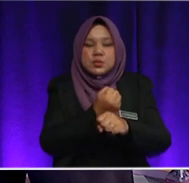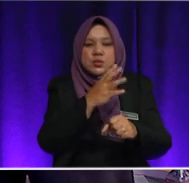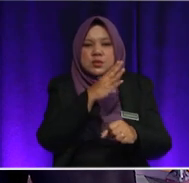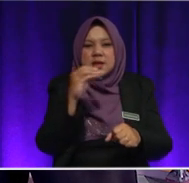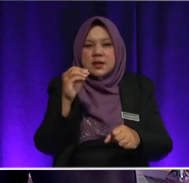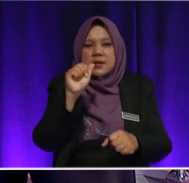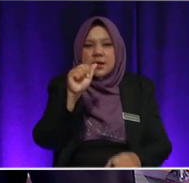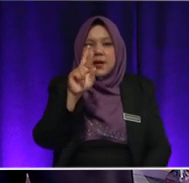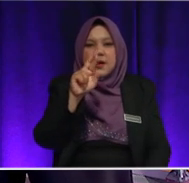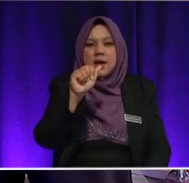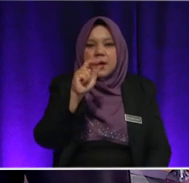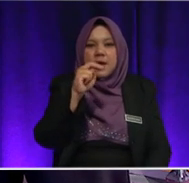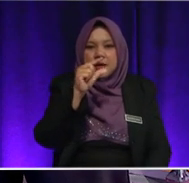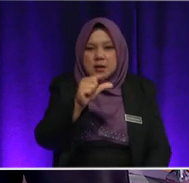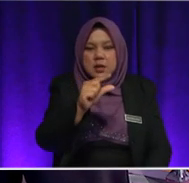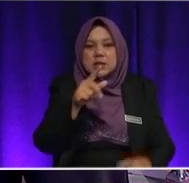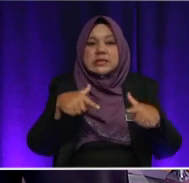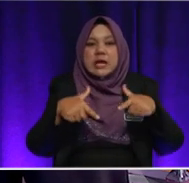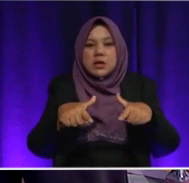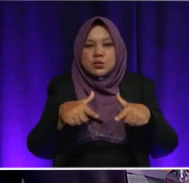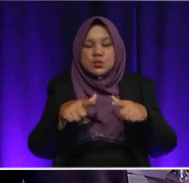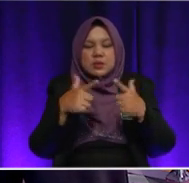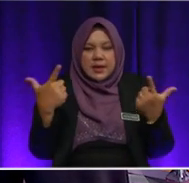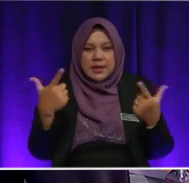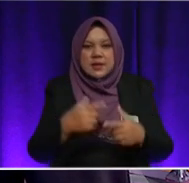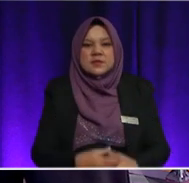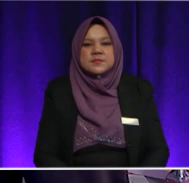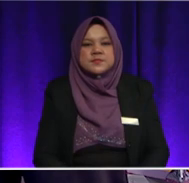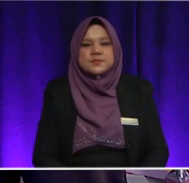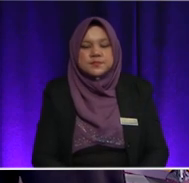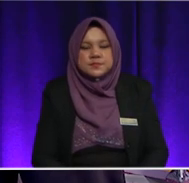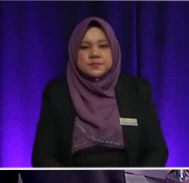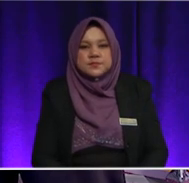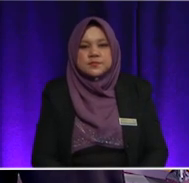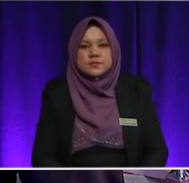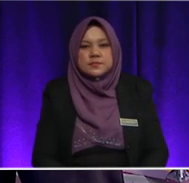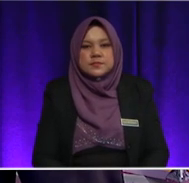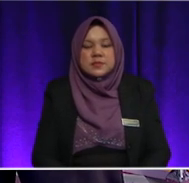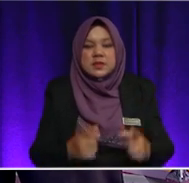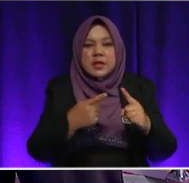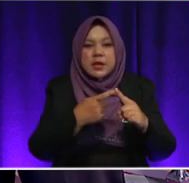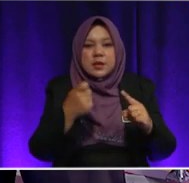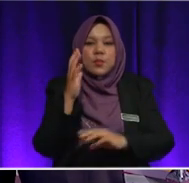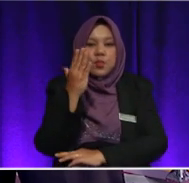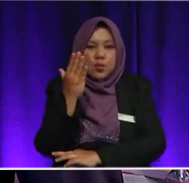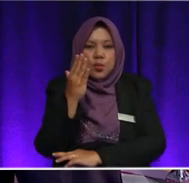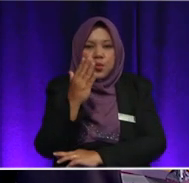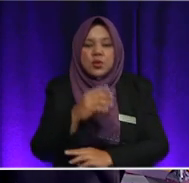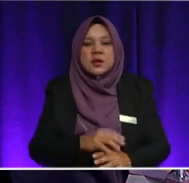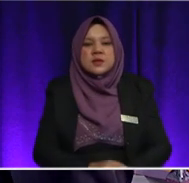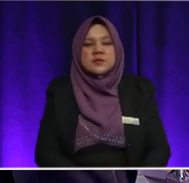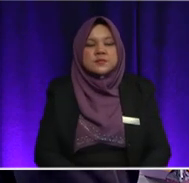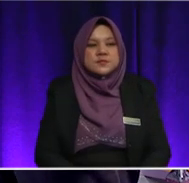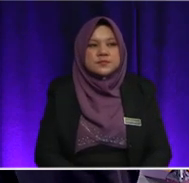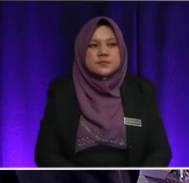masih lagi terbentuk daripada tumbuhan tapi ini secara semula jadi ini secara gitu buat dan manusia